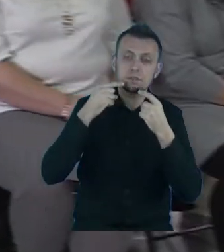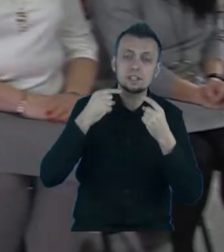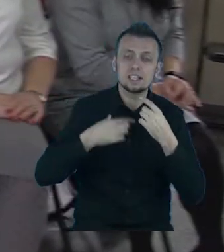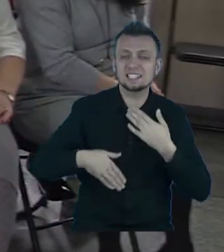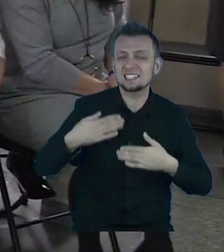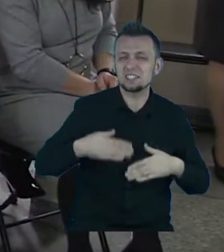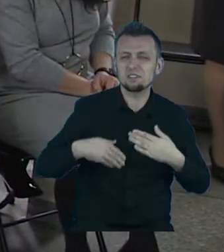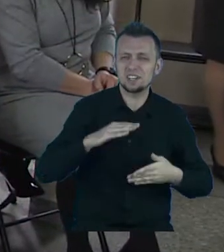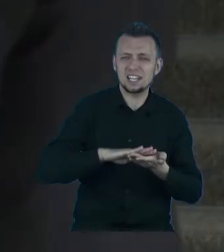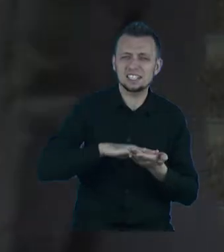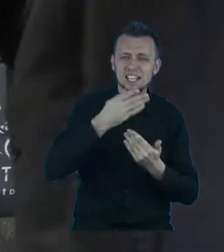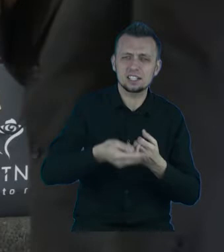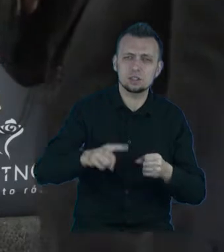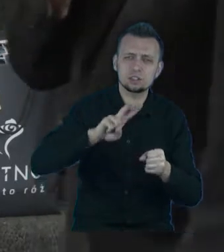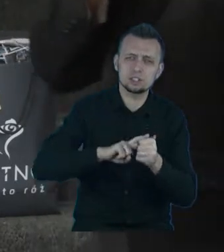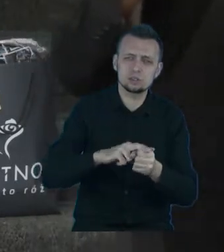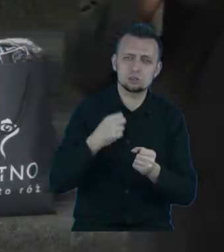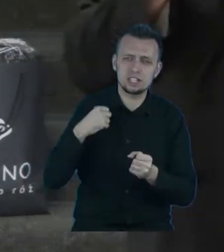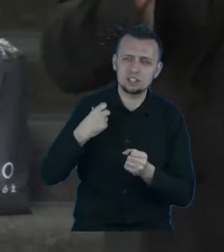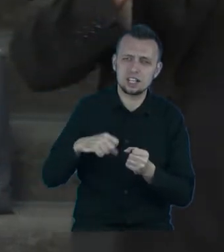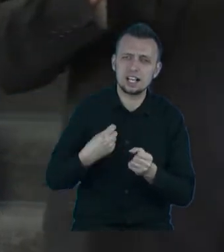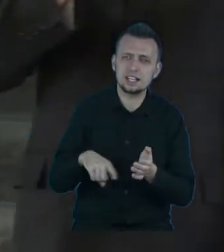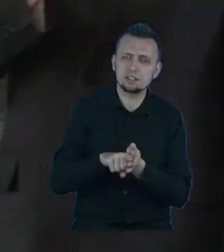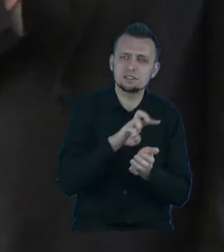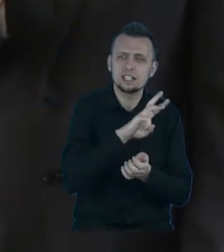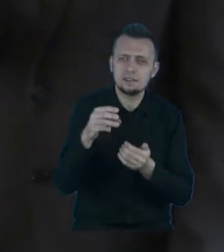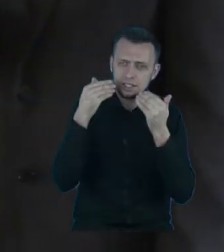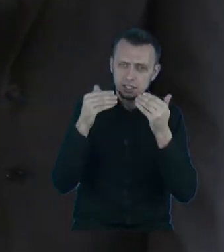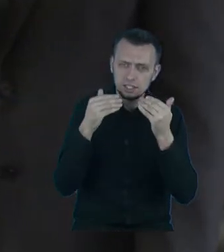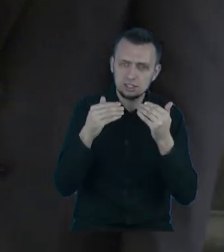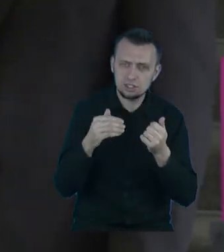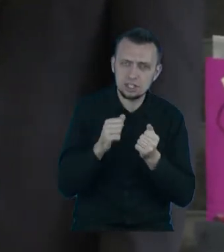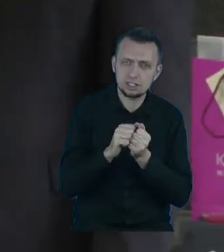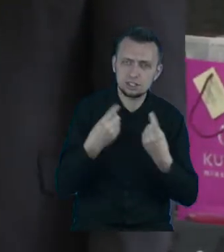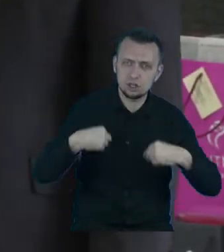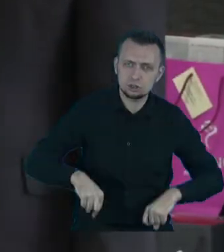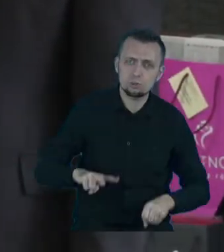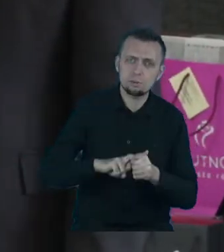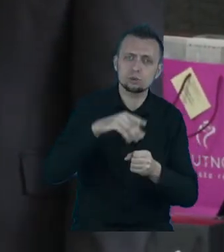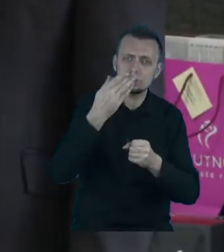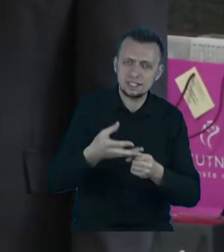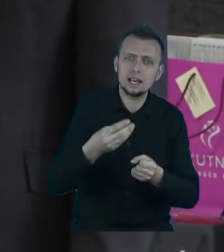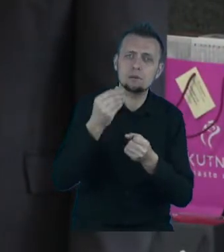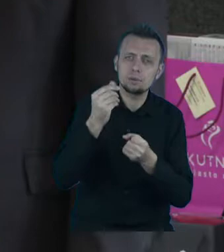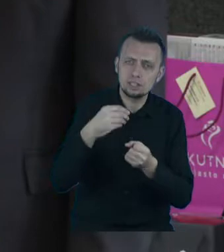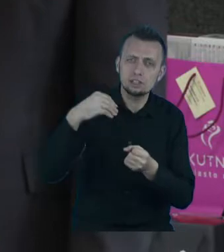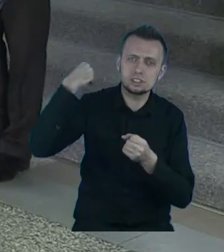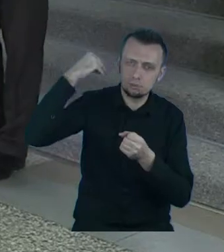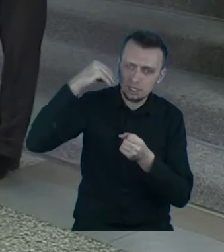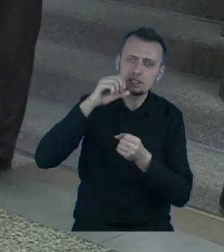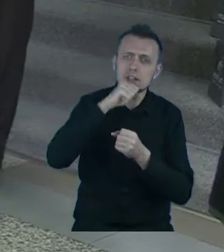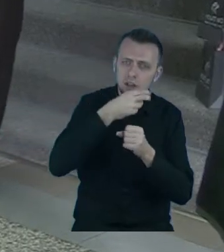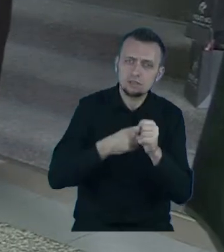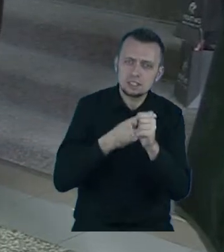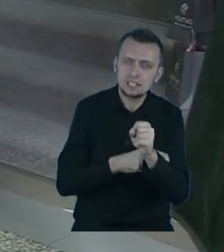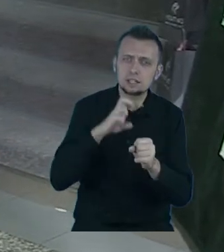nagrody, które czekają tutaj właśnie na Was, to dzięki nim, dzięki im środkom finansowym, dzięki ich wsparciu.